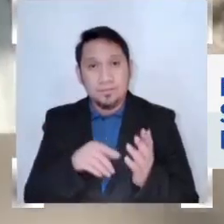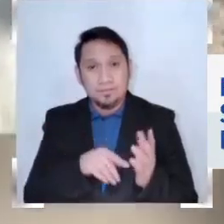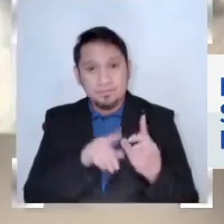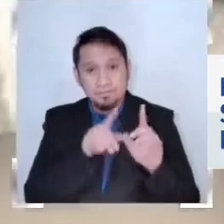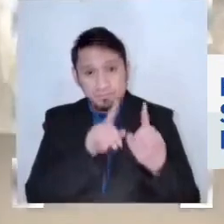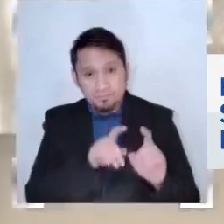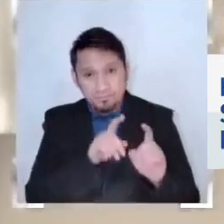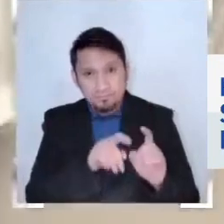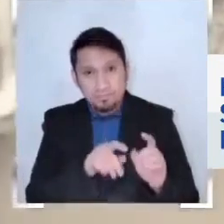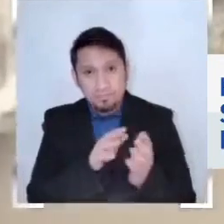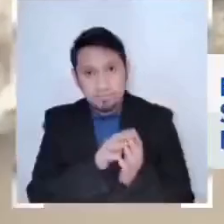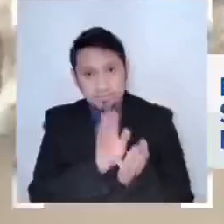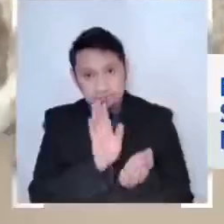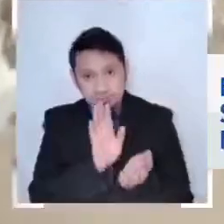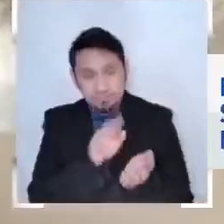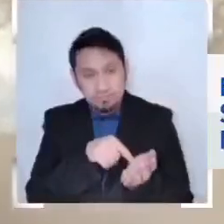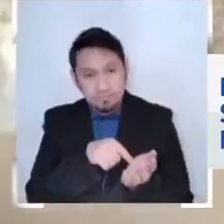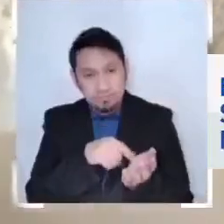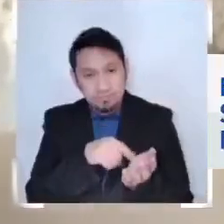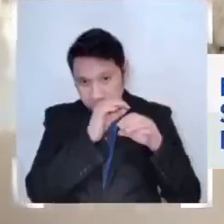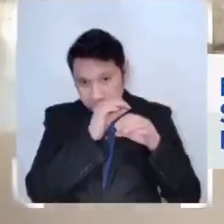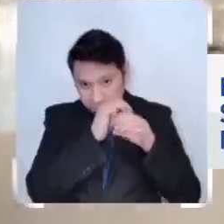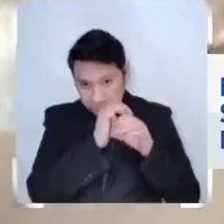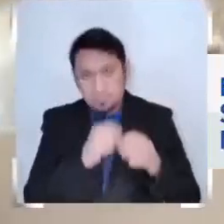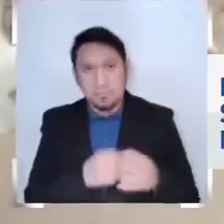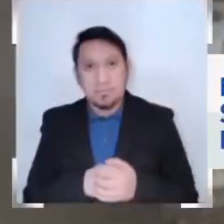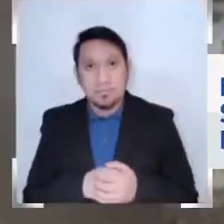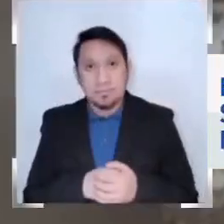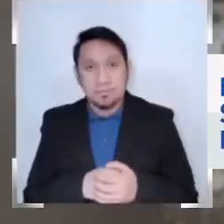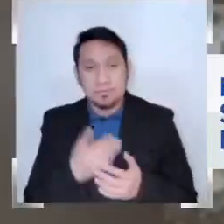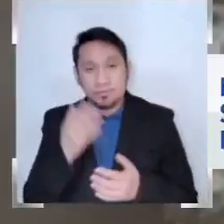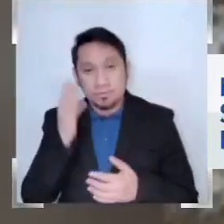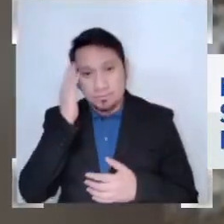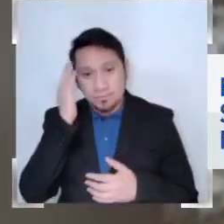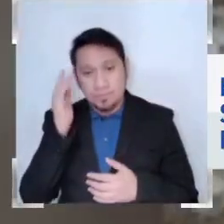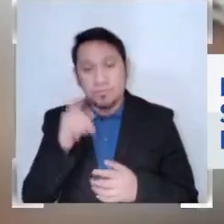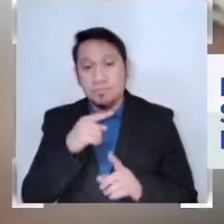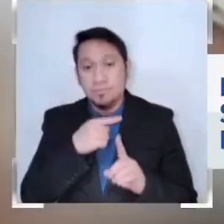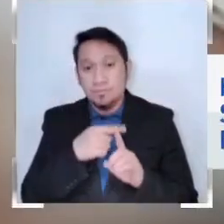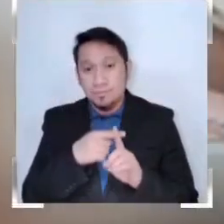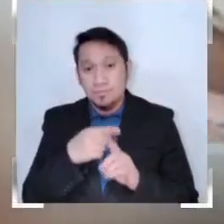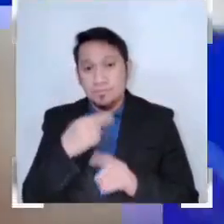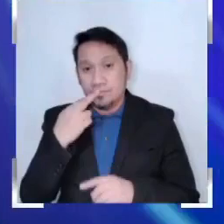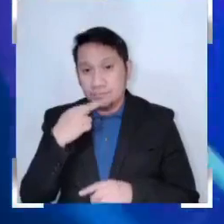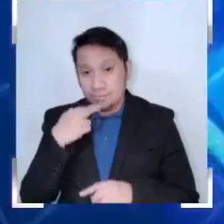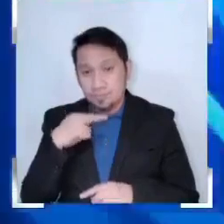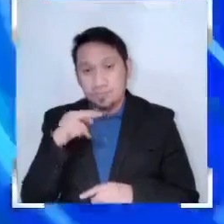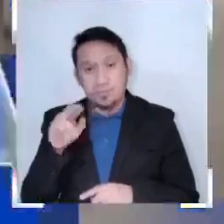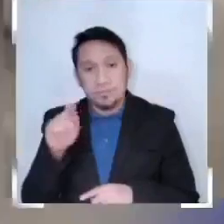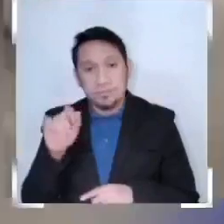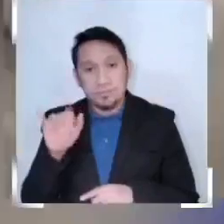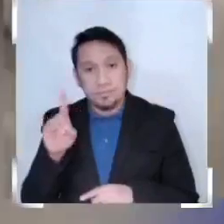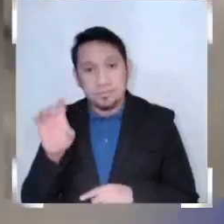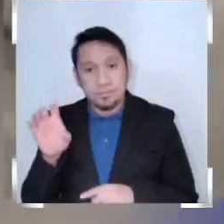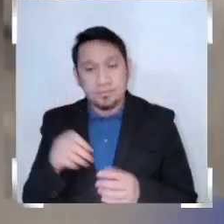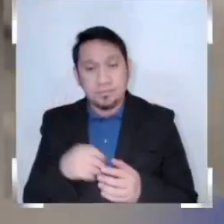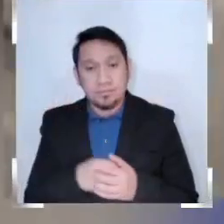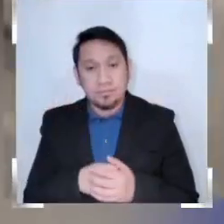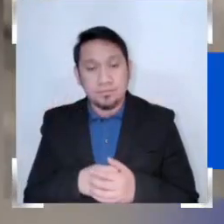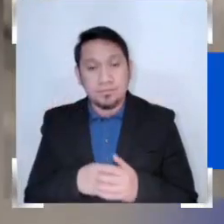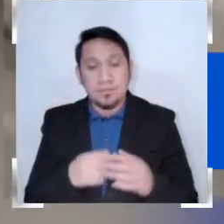mula sa shellfish na kinain ng mga biktima para malaman kung positibo sa red toxin ang mga ito. Mula sa GMA